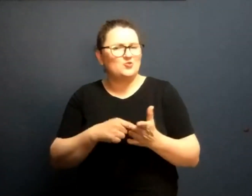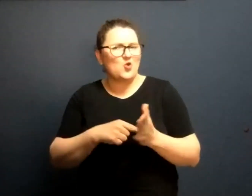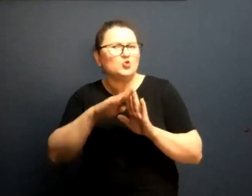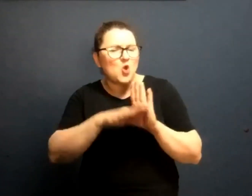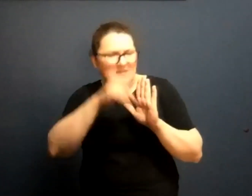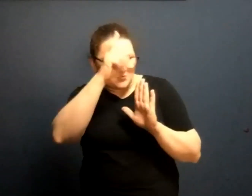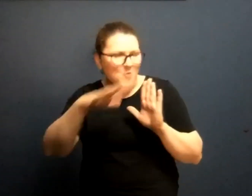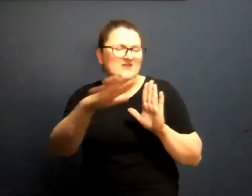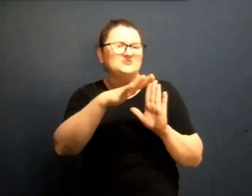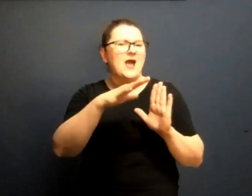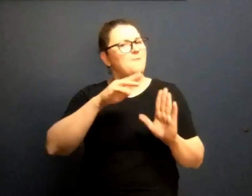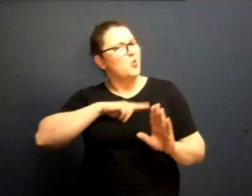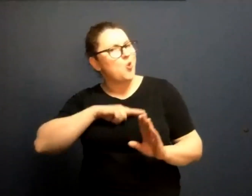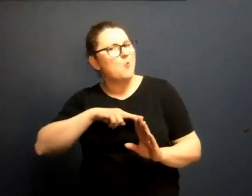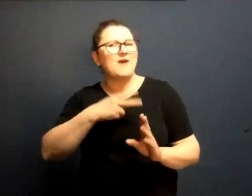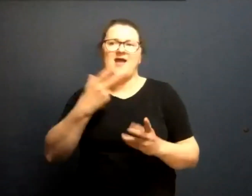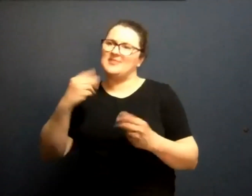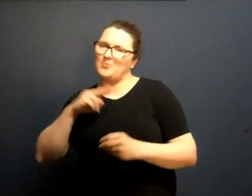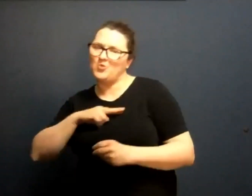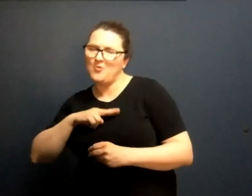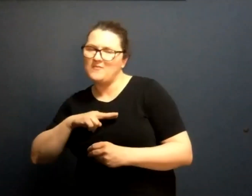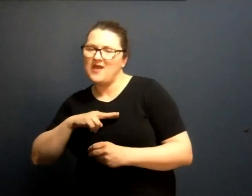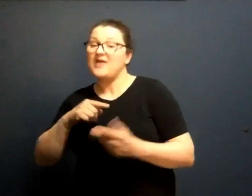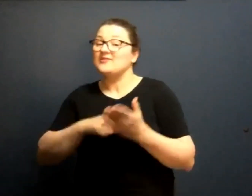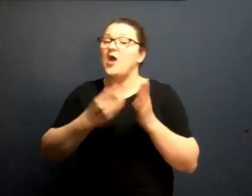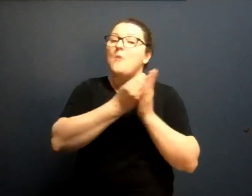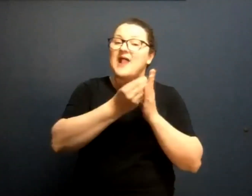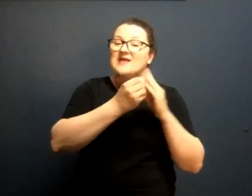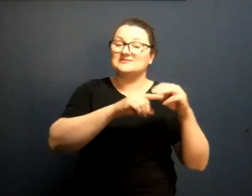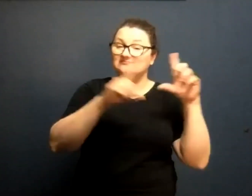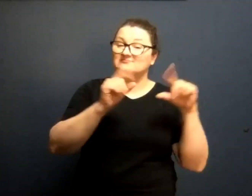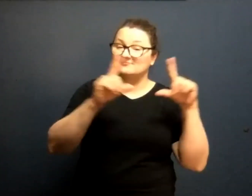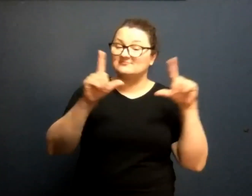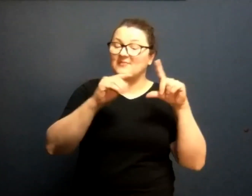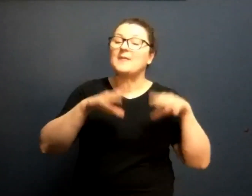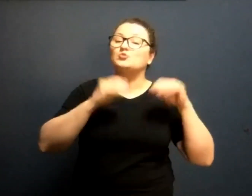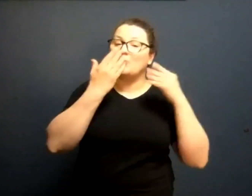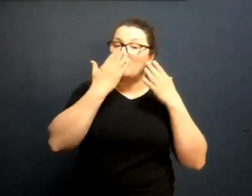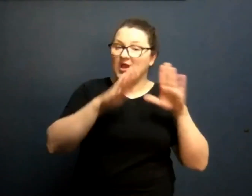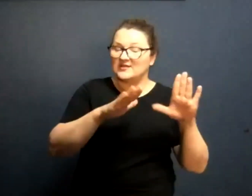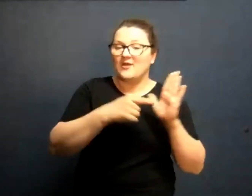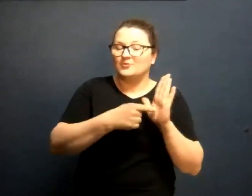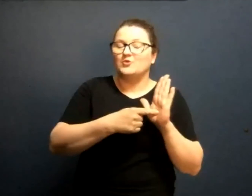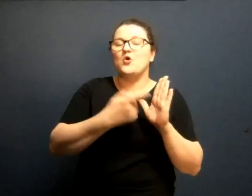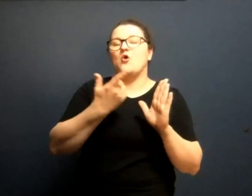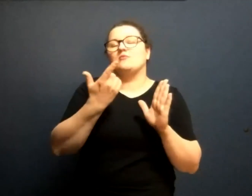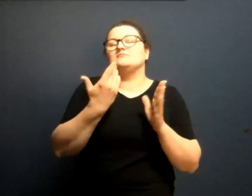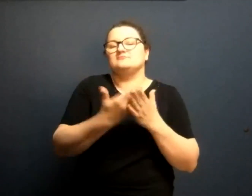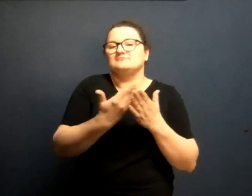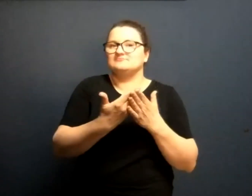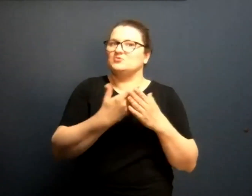czy nie. Tutaj te obrazy miały też pokazać Państwu, że to jest pewna umowa, która trwa bardzo długo, więc